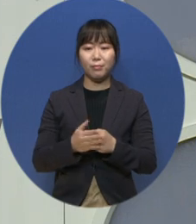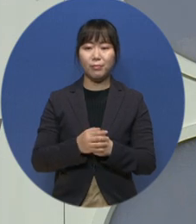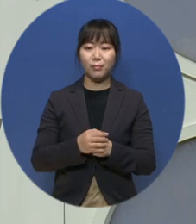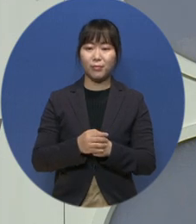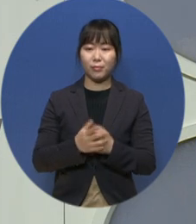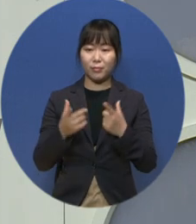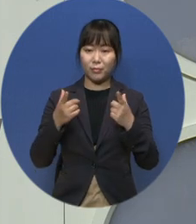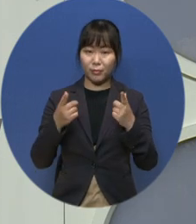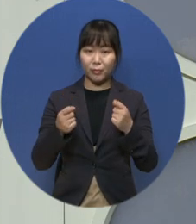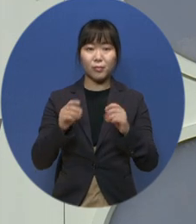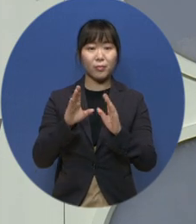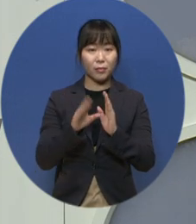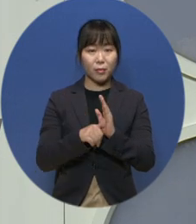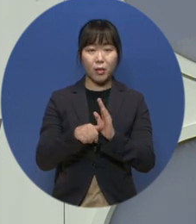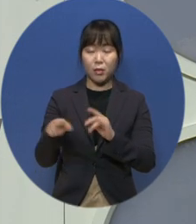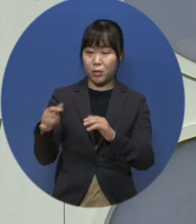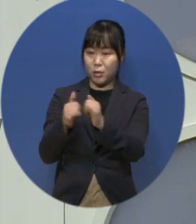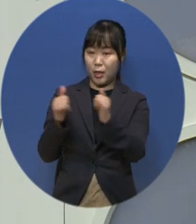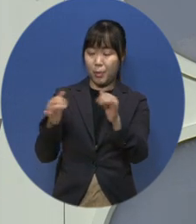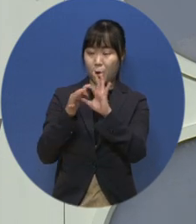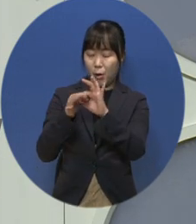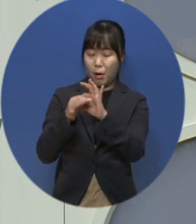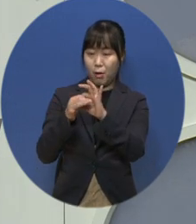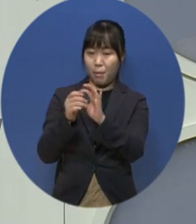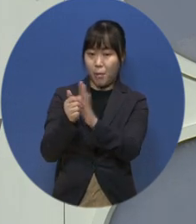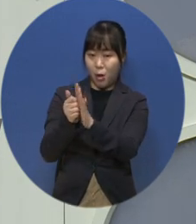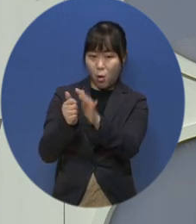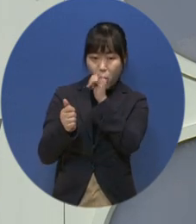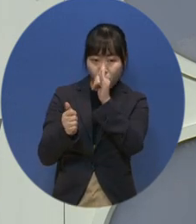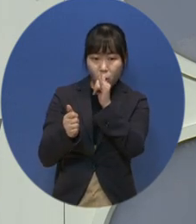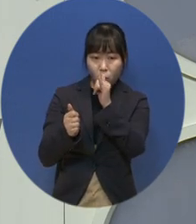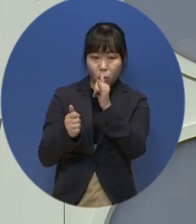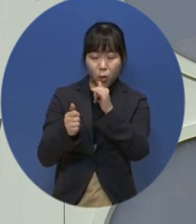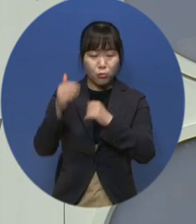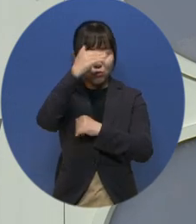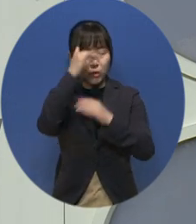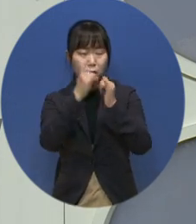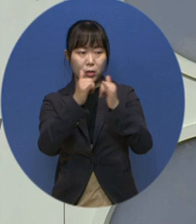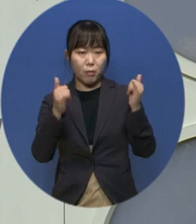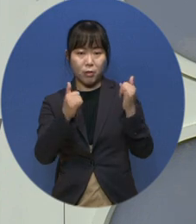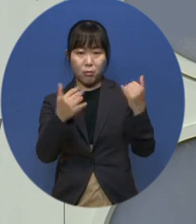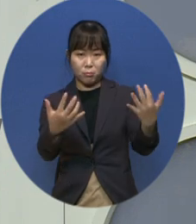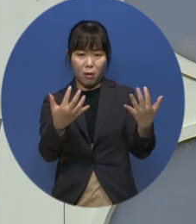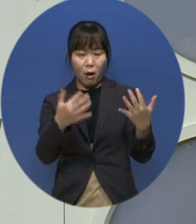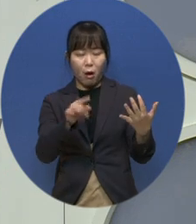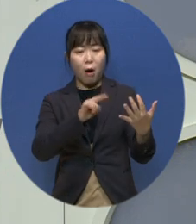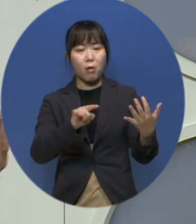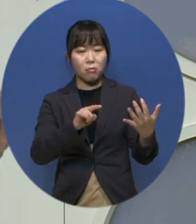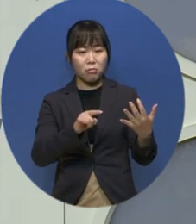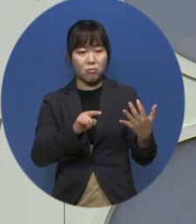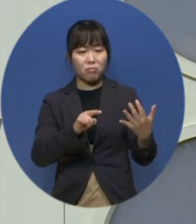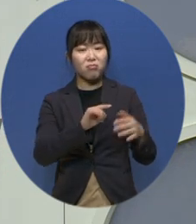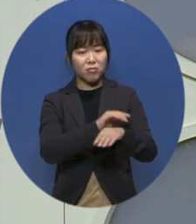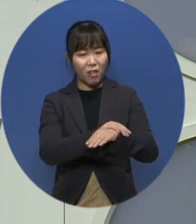작품을 할 때는 상대 배역에 대한 배려도 있어야 되고 그다음에 관객이 얼마만큼 이거를 잘